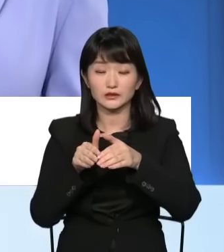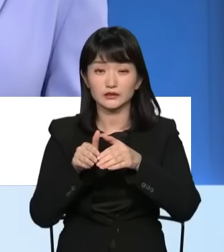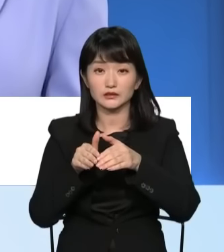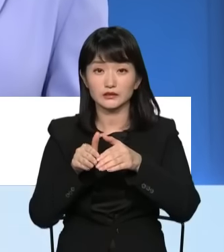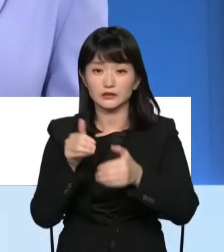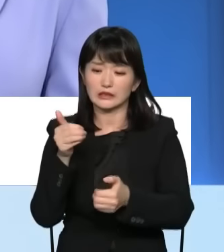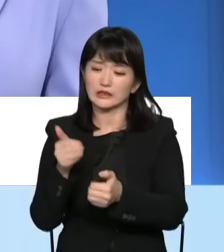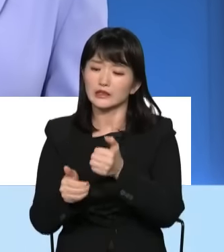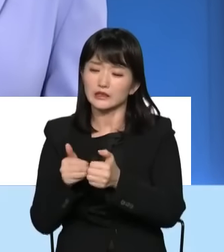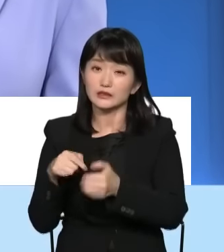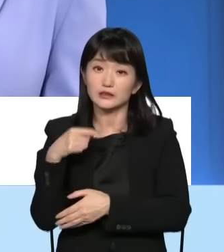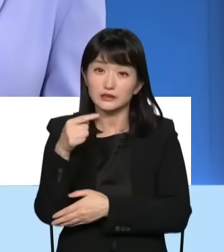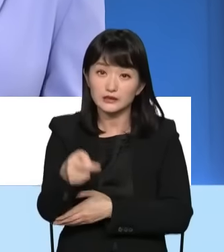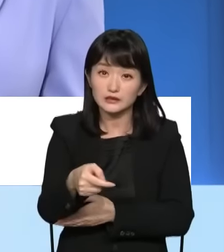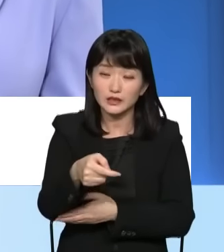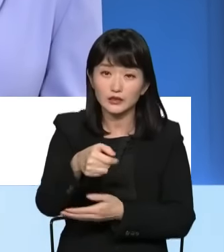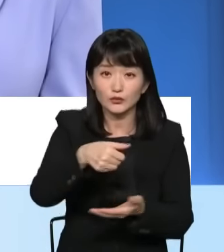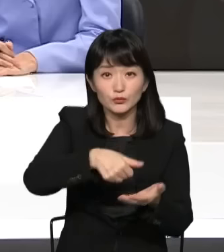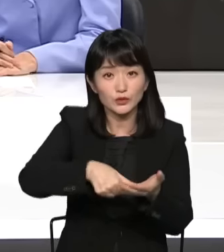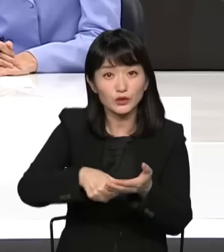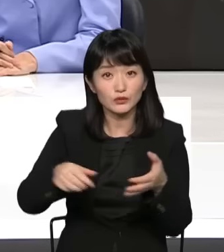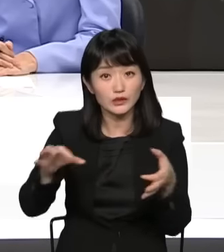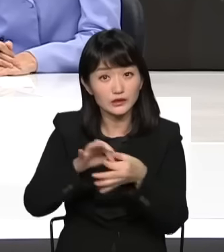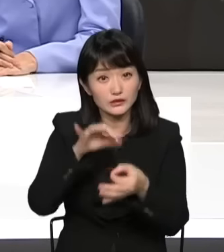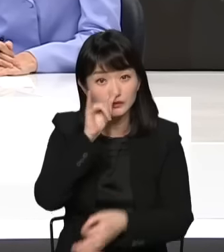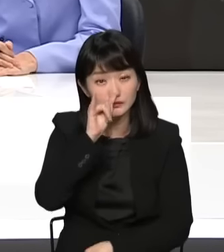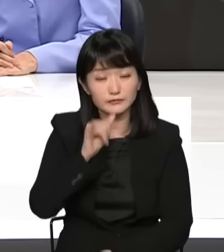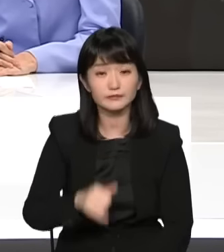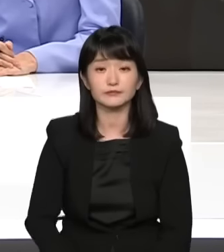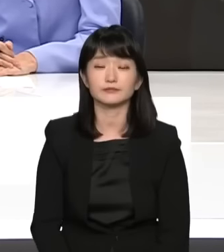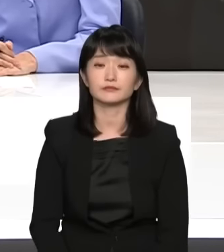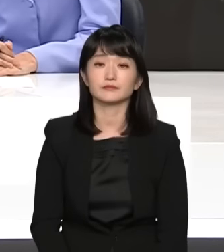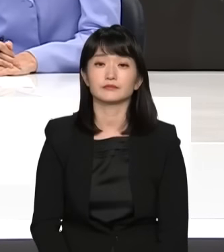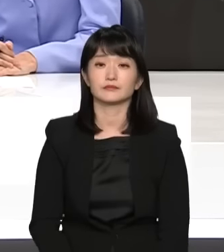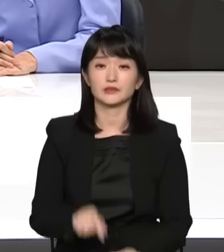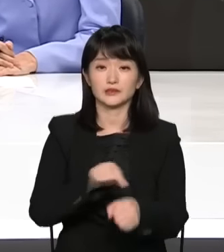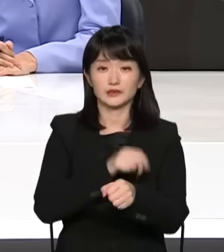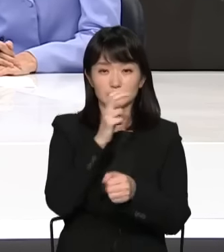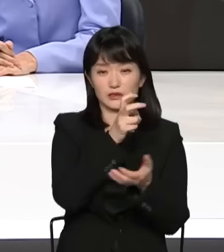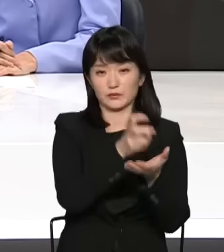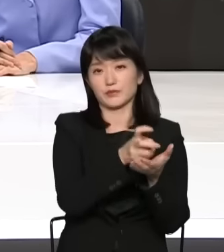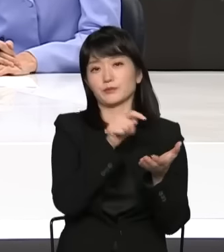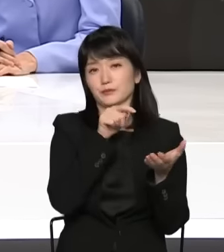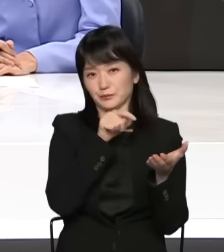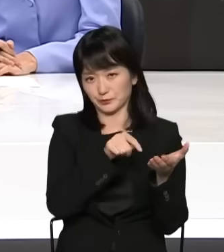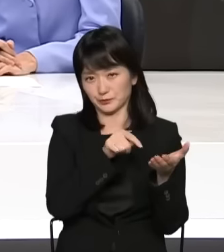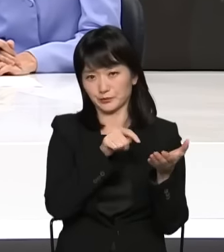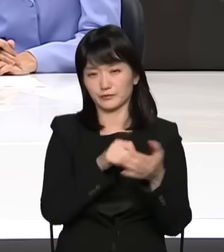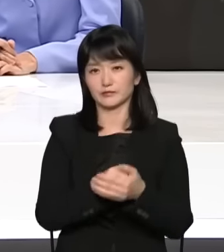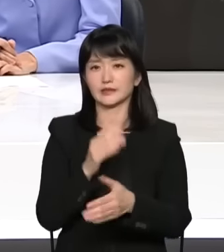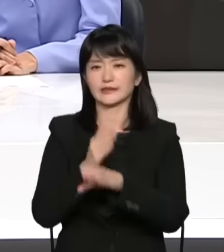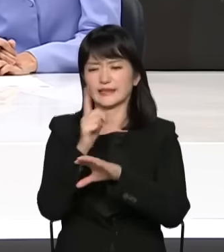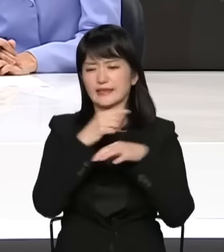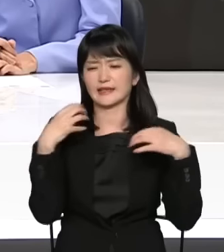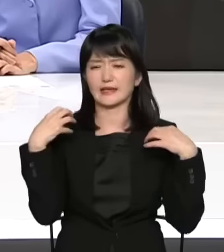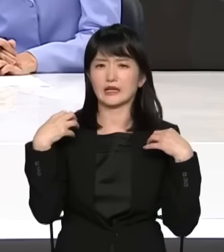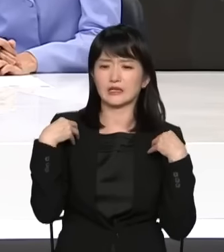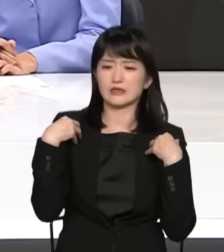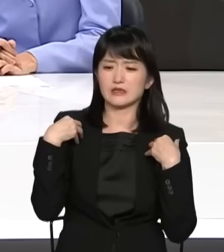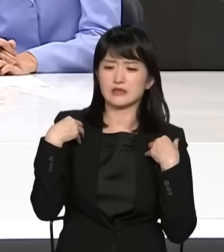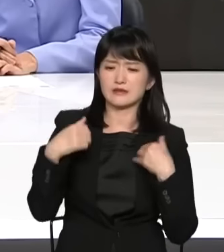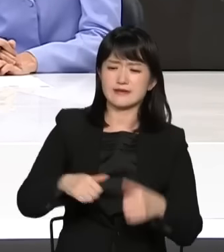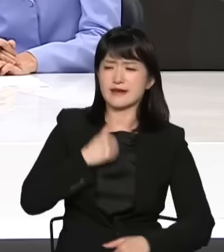표결이 이런데 좀 영향이 있을 거라고 보시나요 어 저는이 특검 법안이 어 당정 갈등의 화풀이의